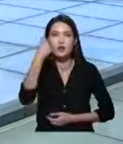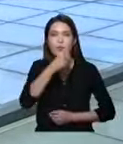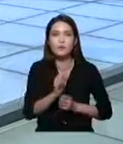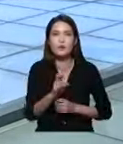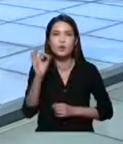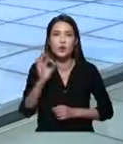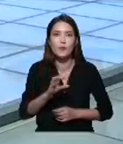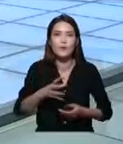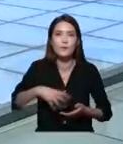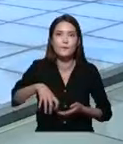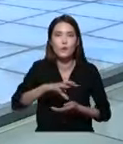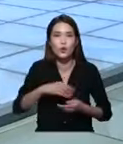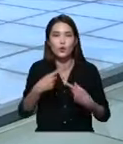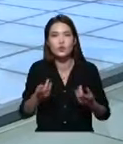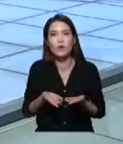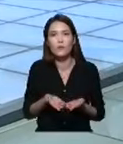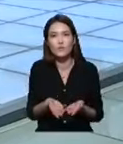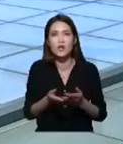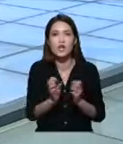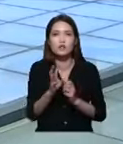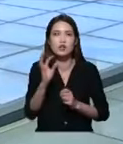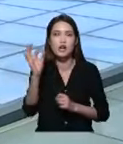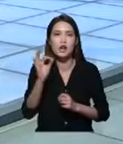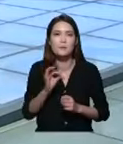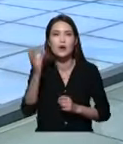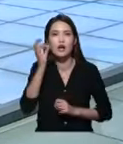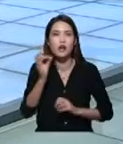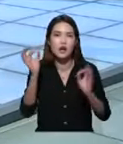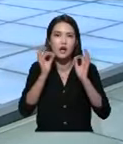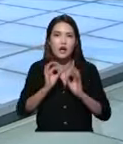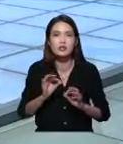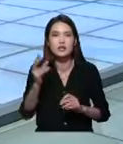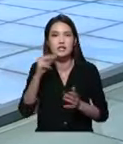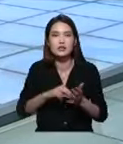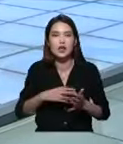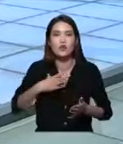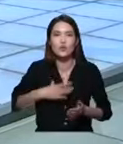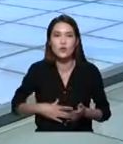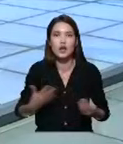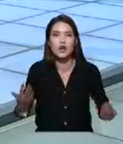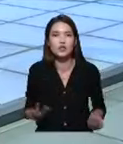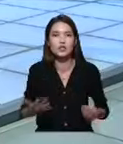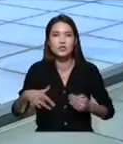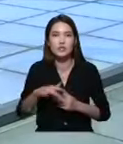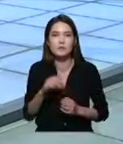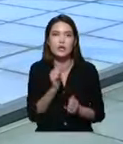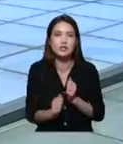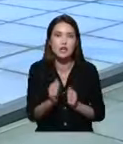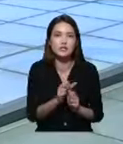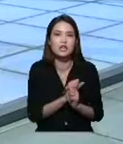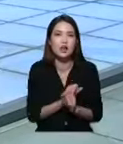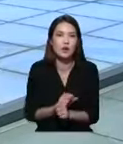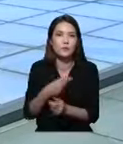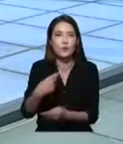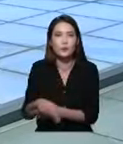12%. Булочки и прочая выпечка на 14%. Кондитеры говорят, цены подняли вынужденно, а жители страны теперь чаще отказываются от